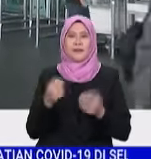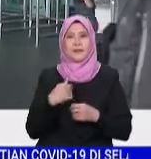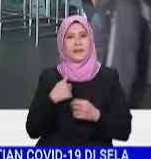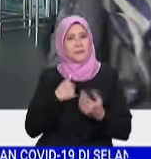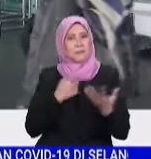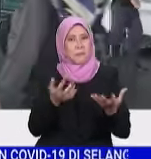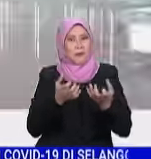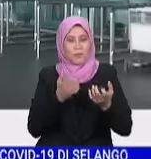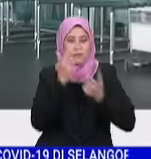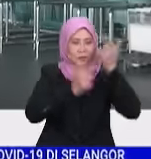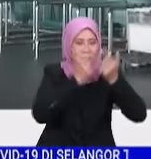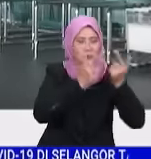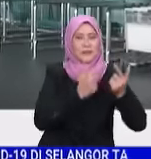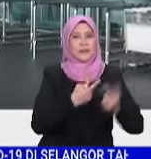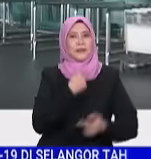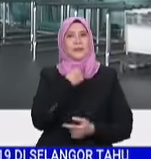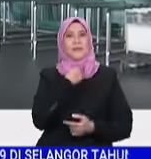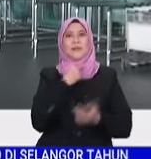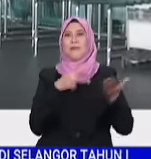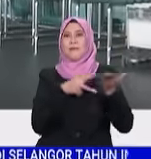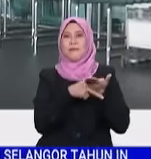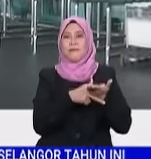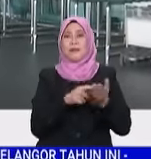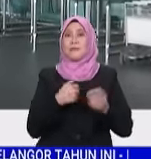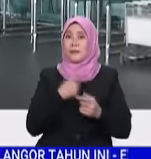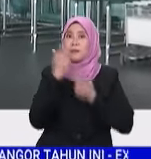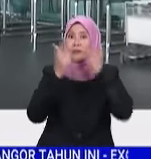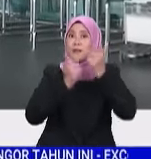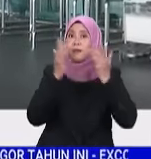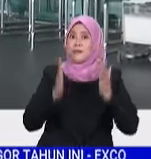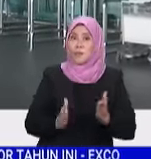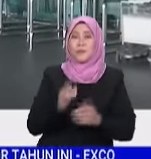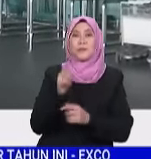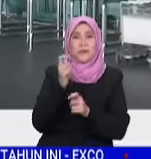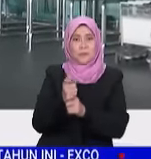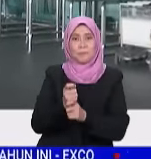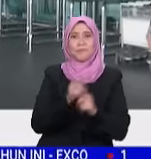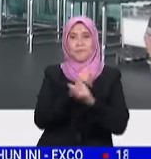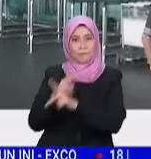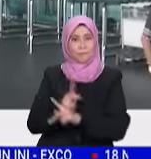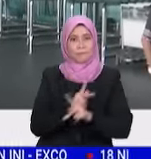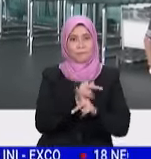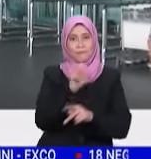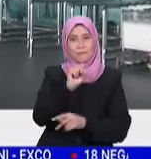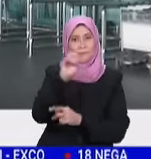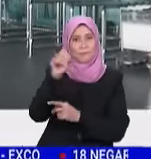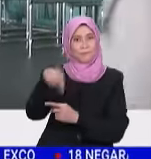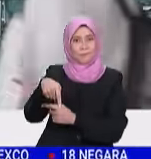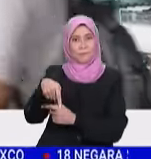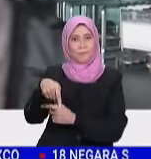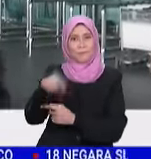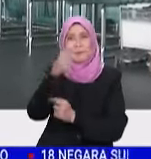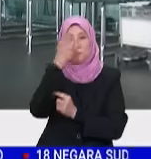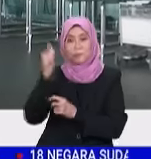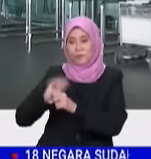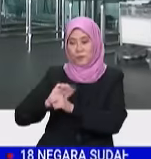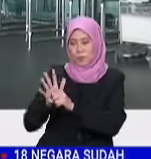keinginan terbant walaupun kita sebagai pelanc Tapi kita tetap harus menjaga sebab